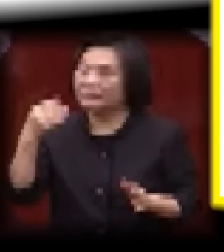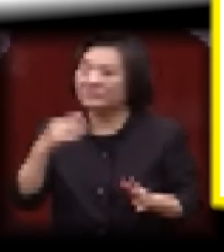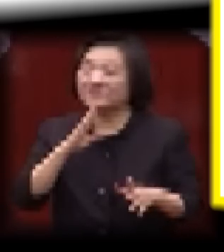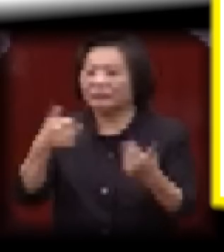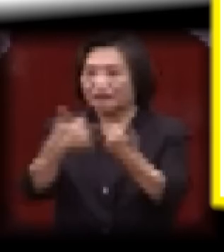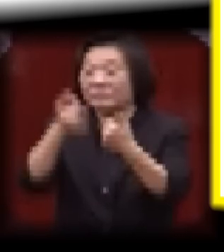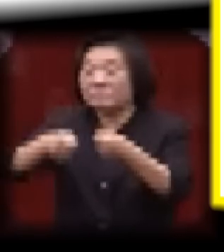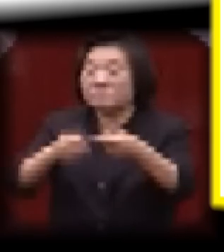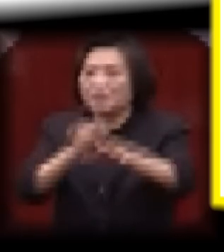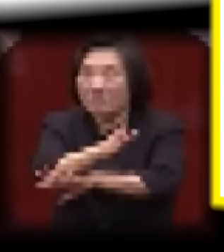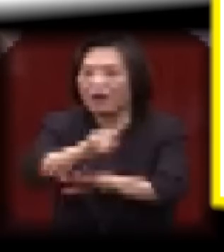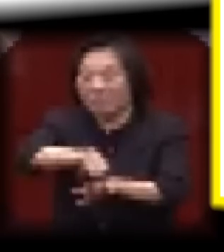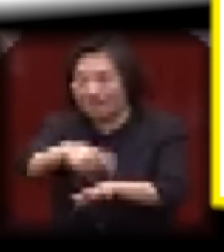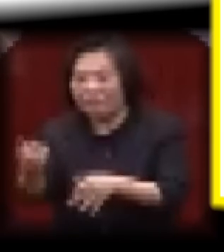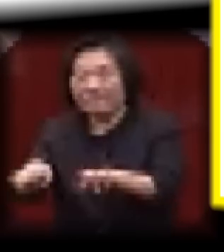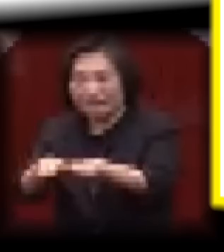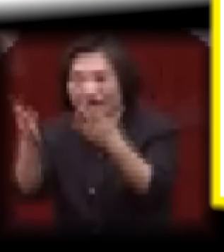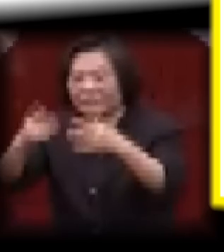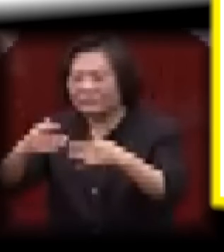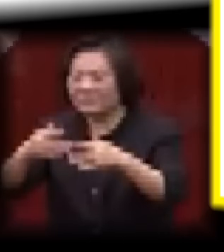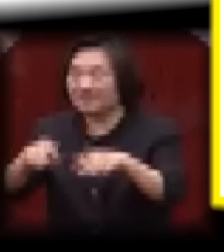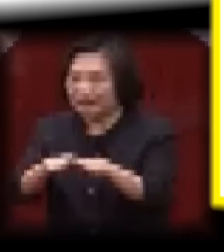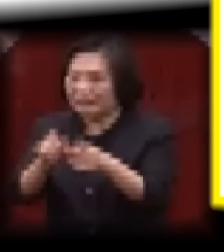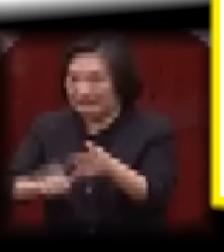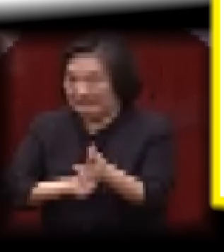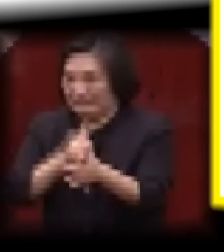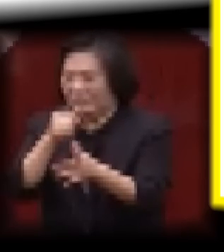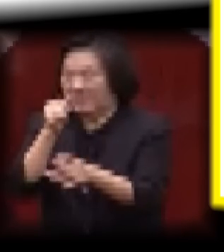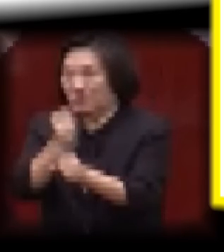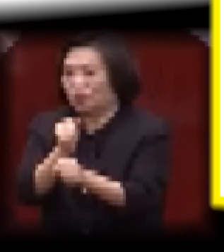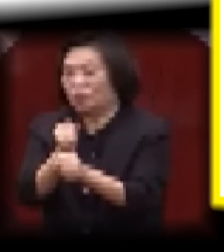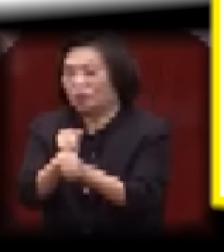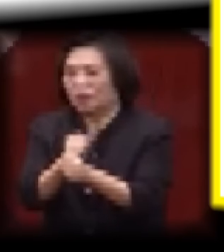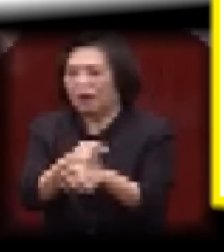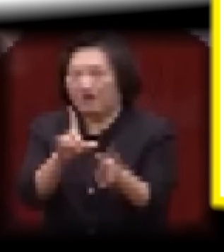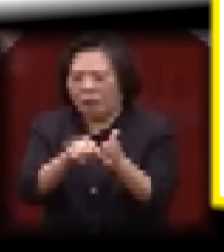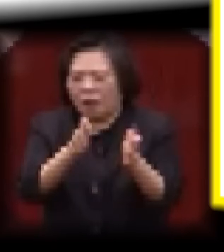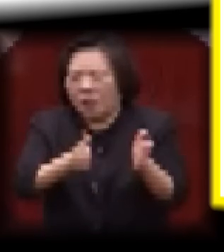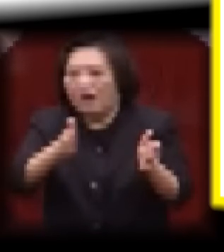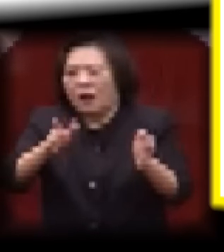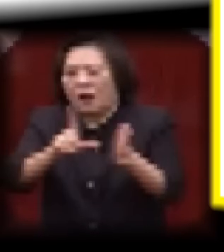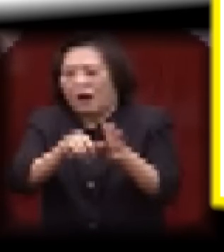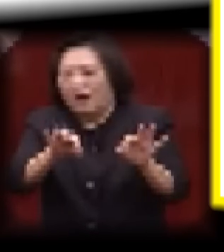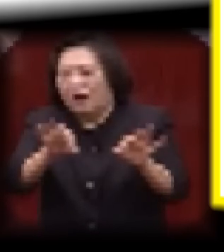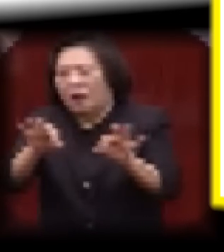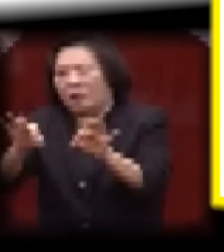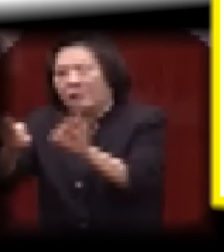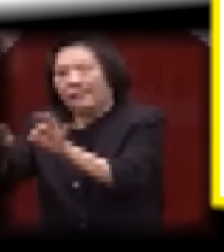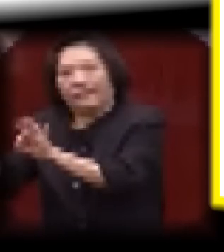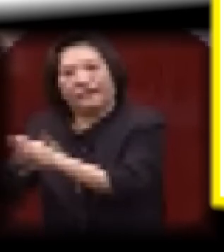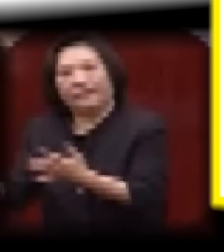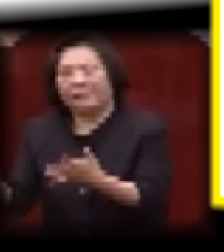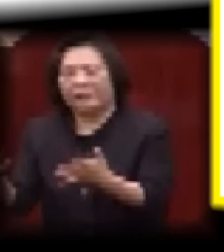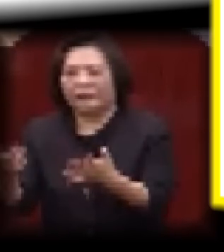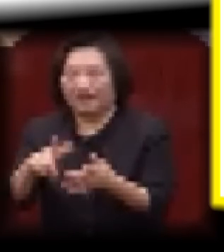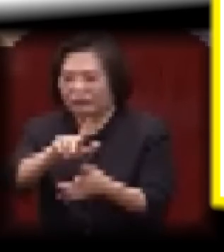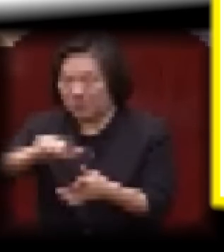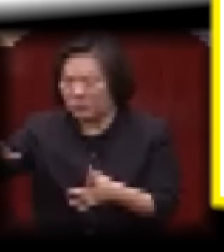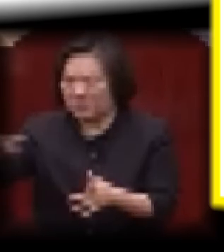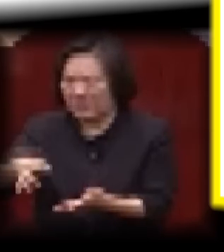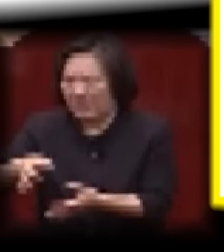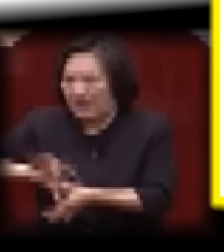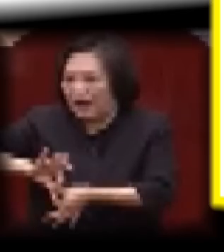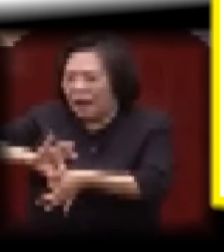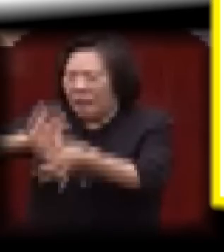时候，到实际执行的时间有时候时间拖太久了，你知道，整个这个物价在上涨，会变